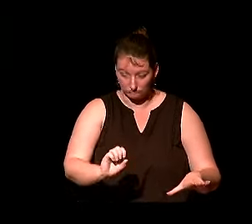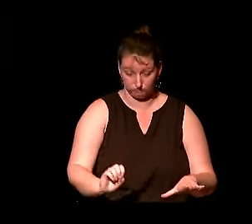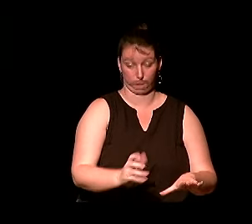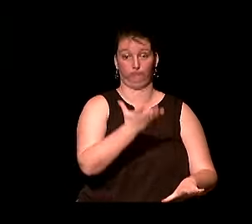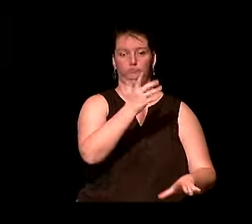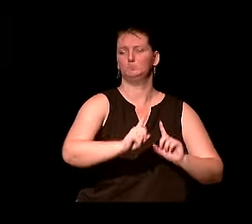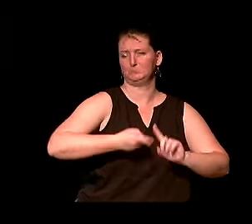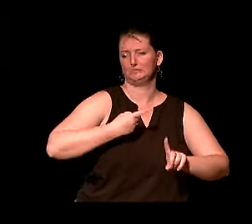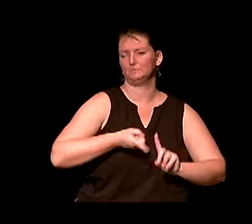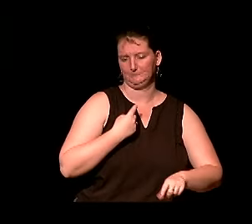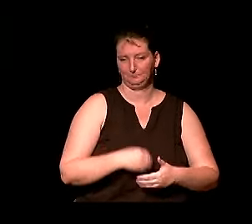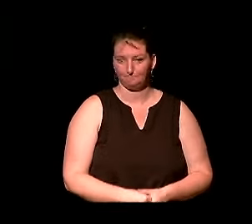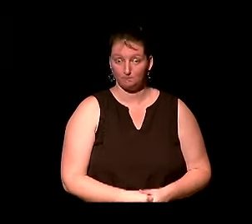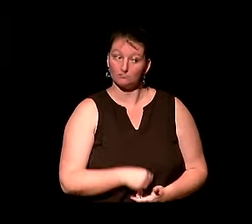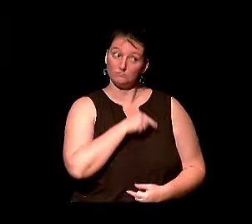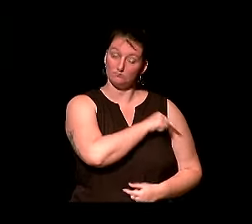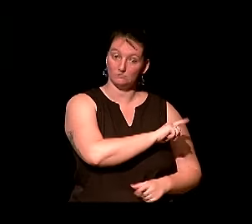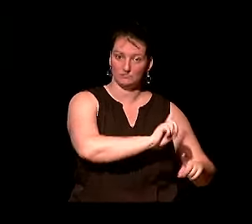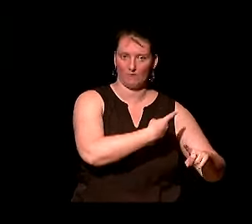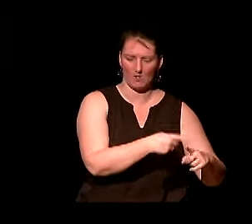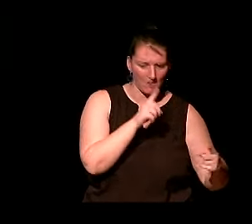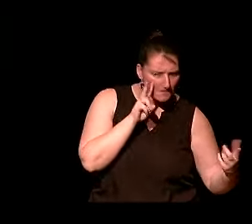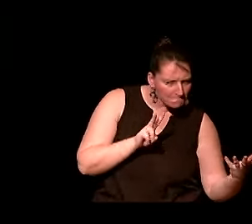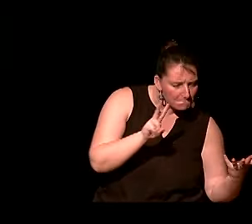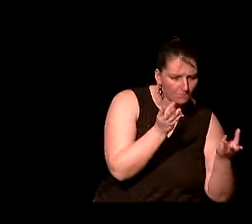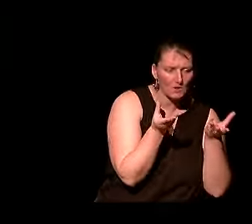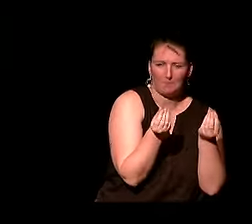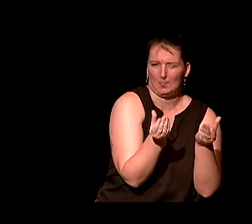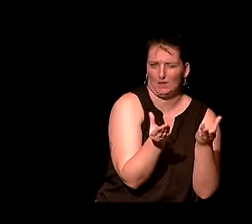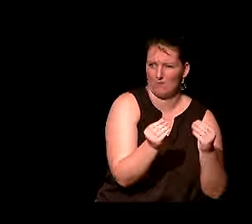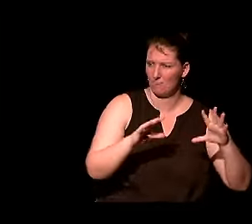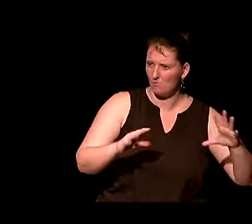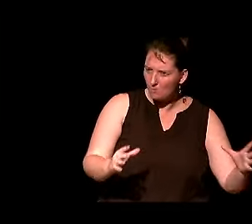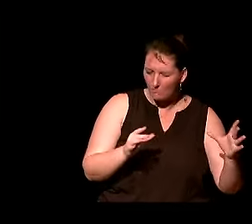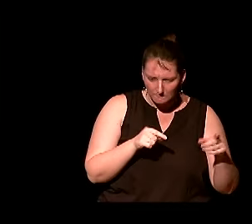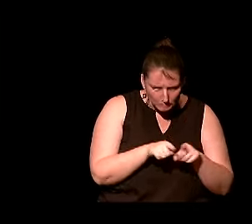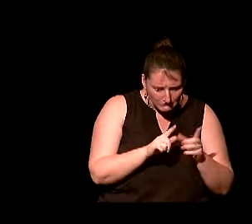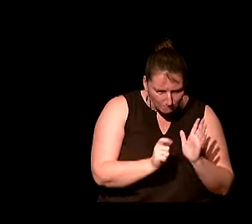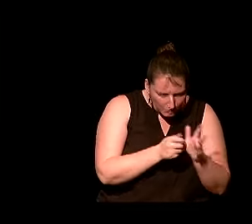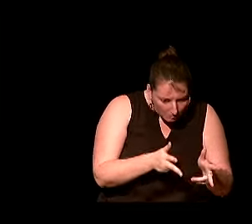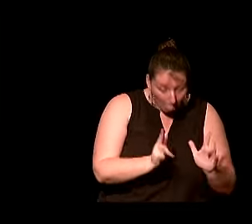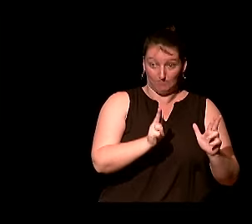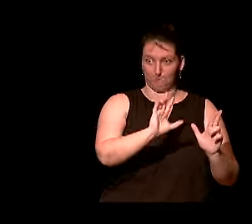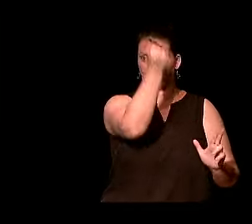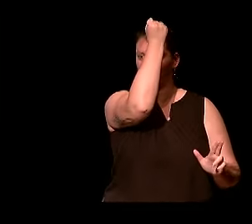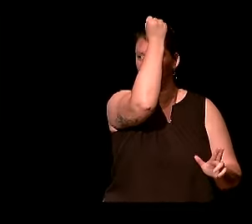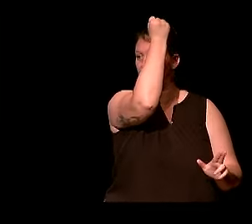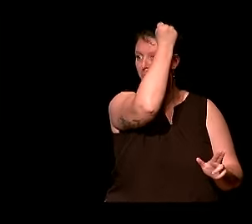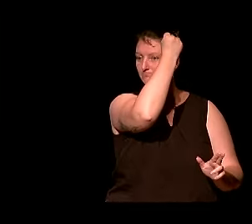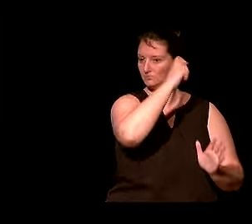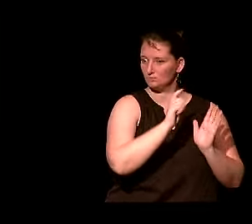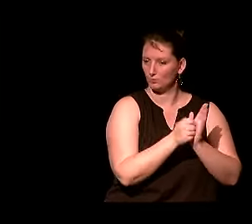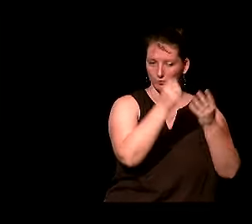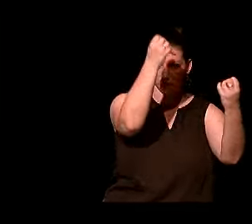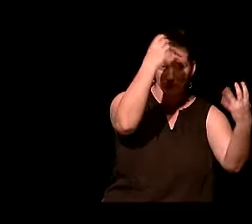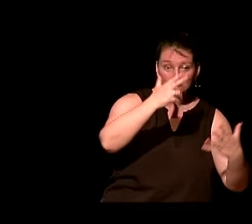très particulières. Cette attention donc à la matière et au fait de saisir un instant ou un phénomène